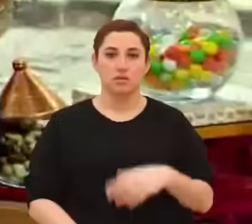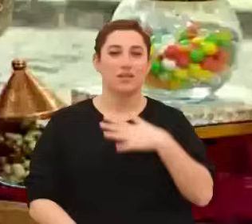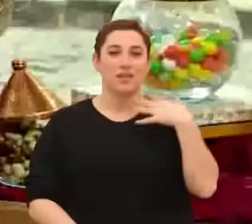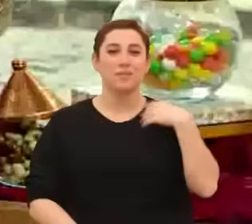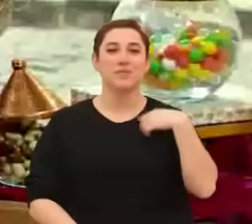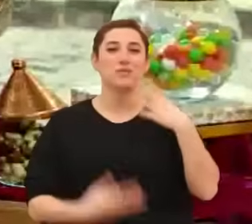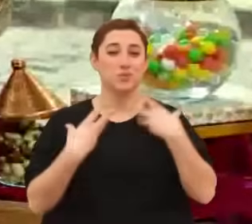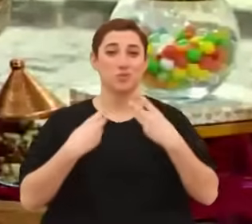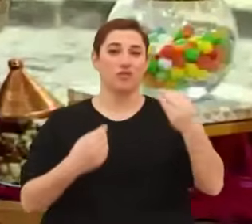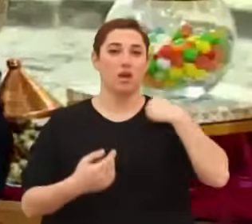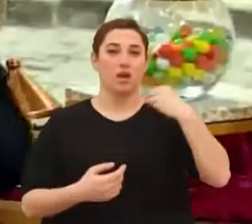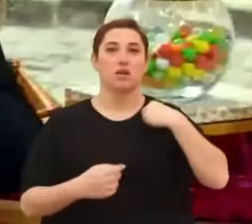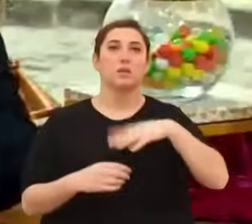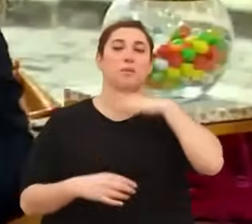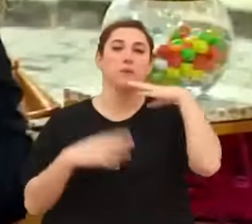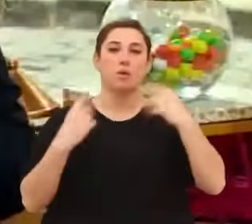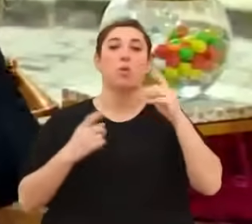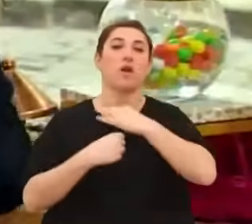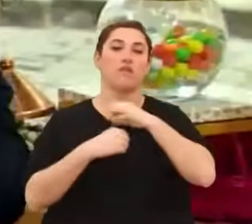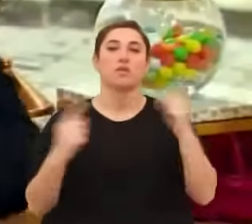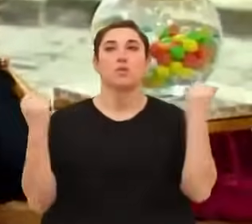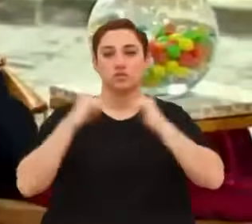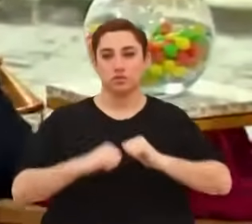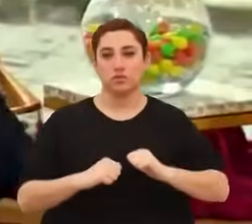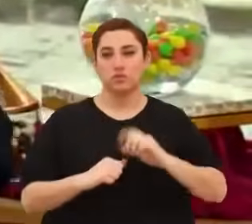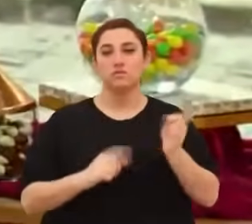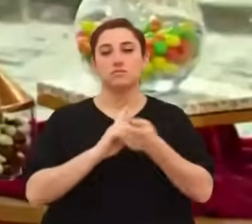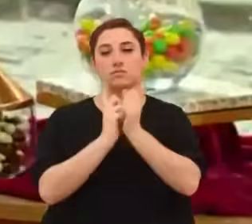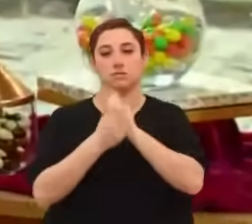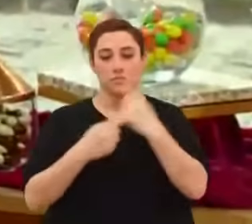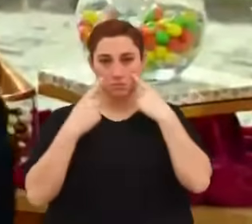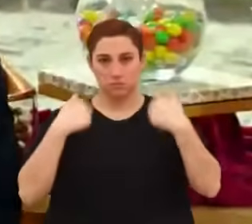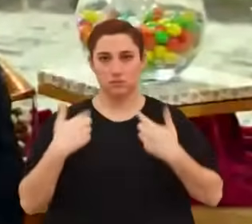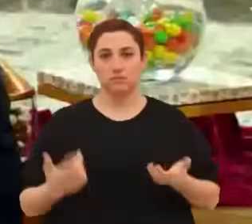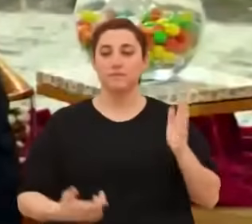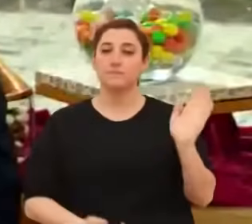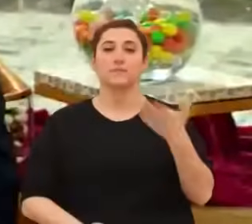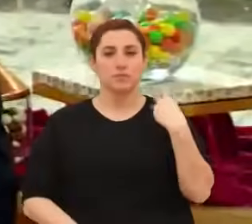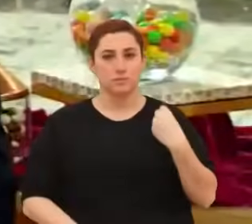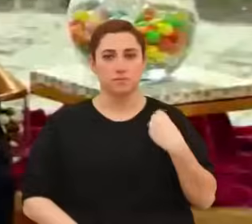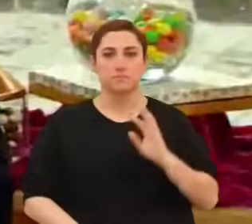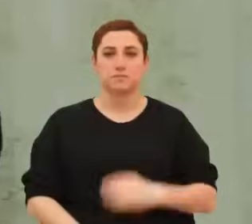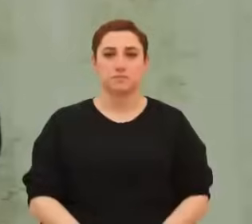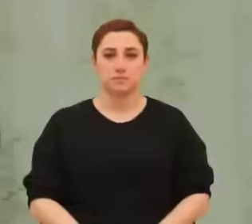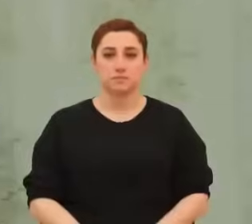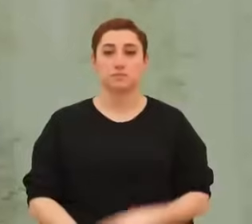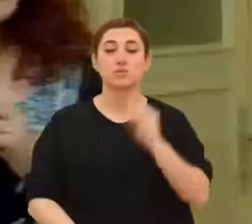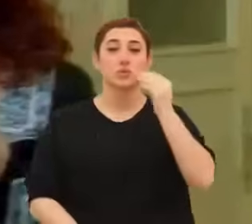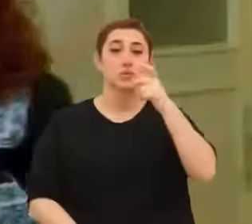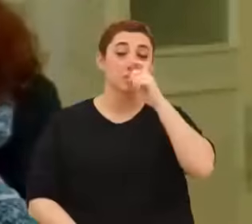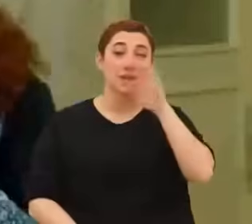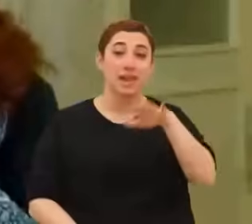emdim süt burnumdan geldi ha. Yok kravattı, yok ceketti, şu halime bak. Neyse, of. Küçük